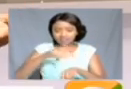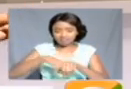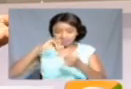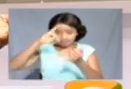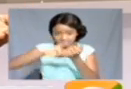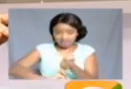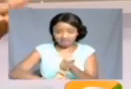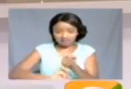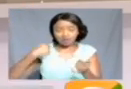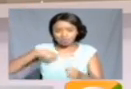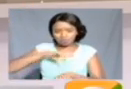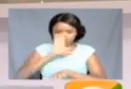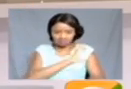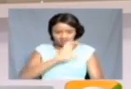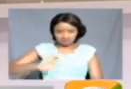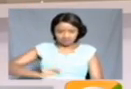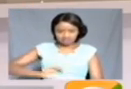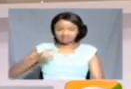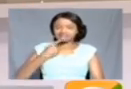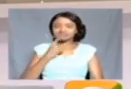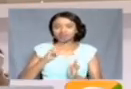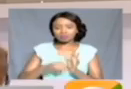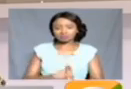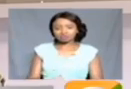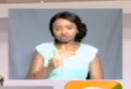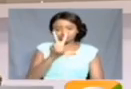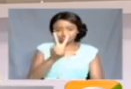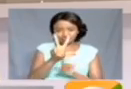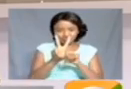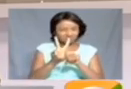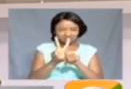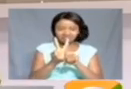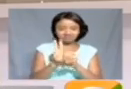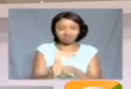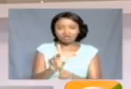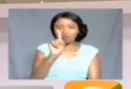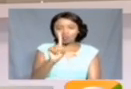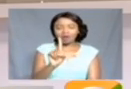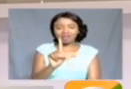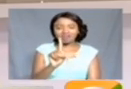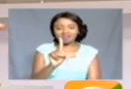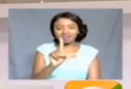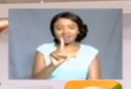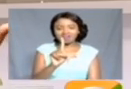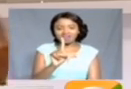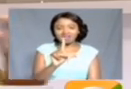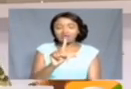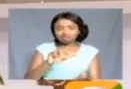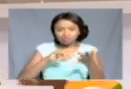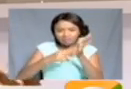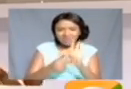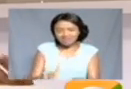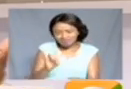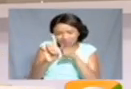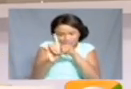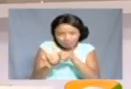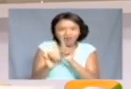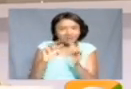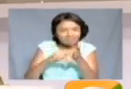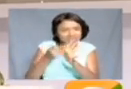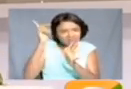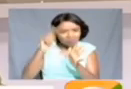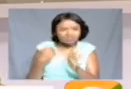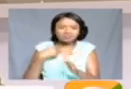kwamba vitu viwili vimekuwa kitu kimoja. Sasa nikisema mimi na wewe tumekuwa kitu kimoja, nina maana gani? Na maana